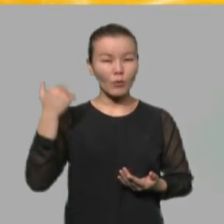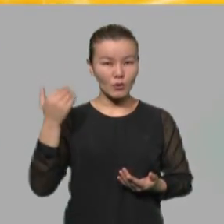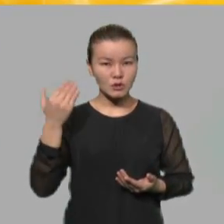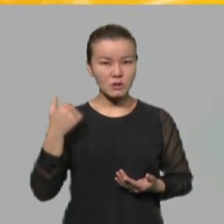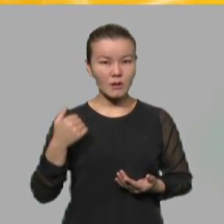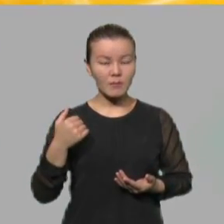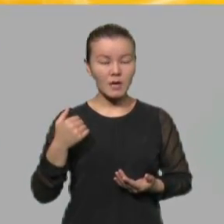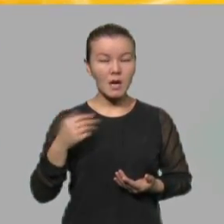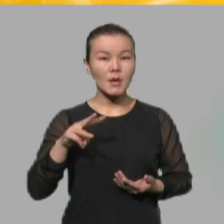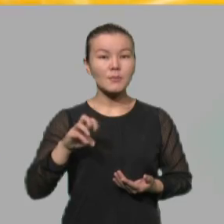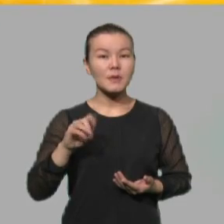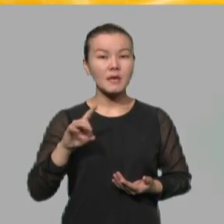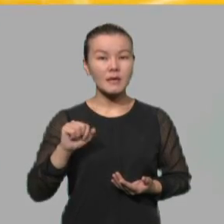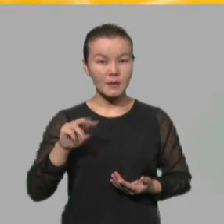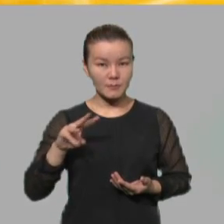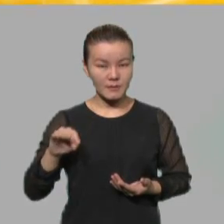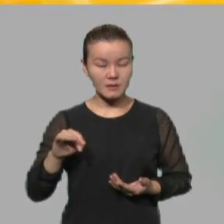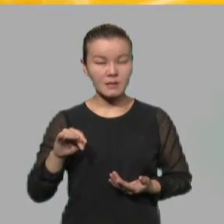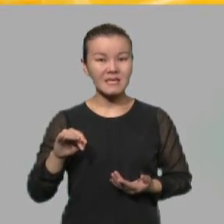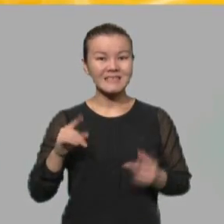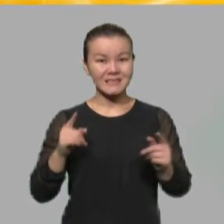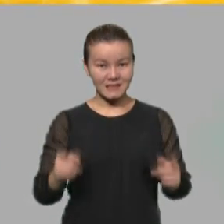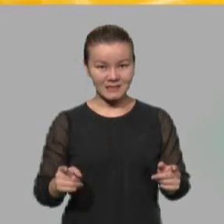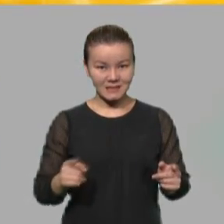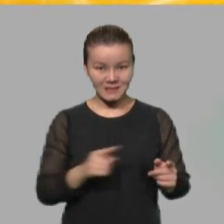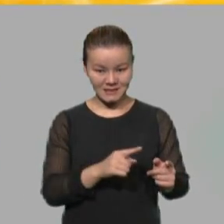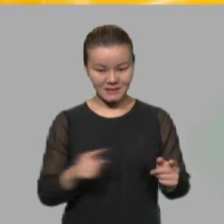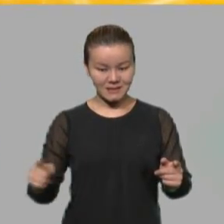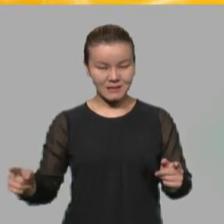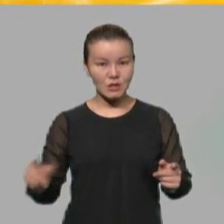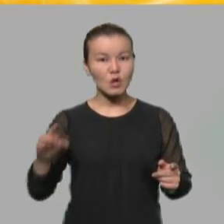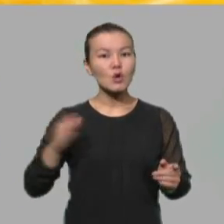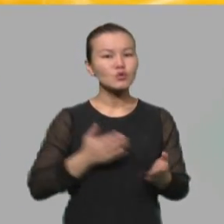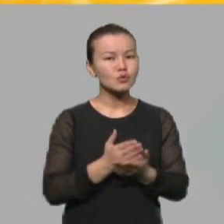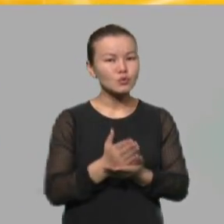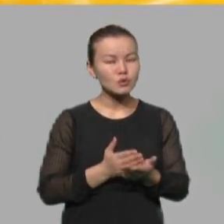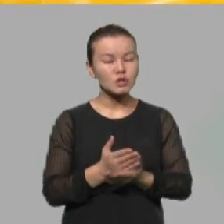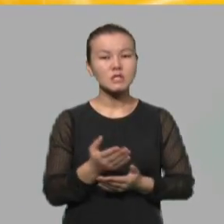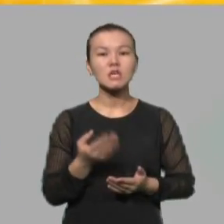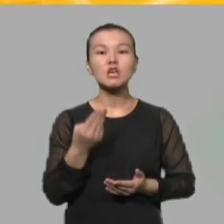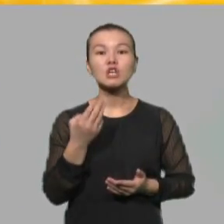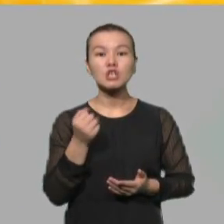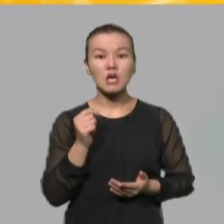Вот почему в прошлом мерами длины служили